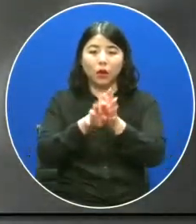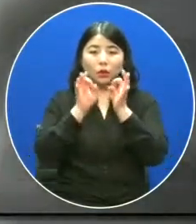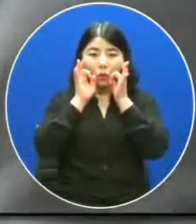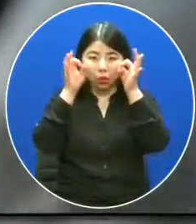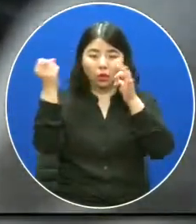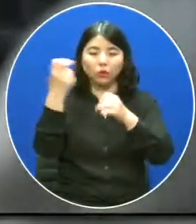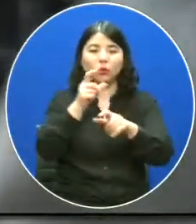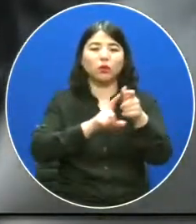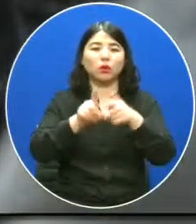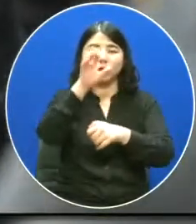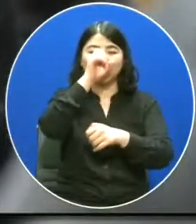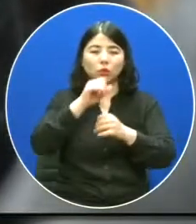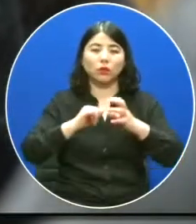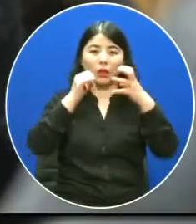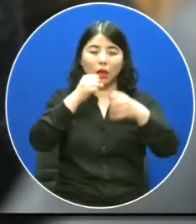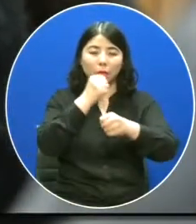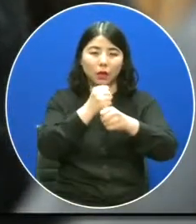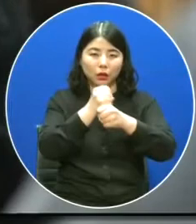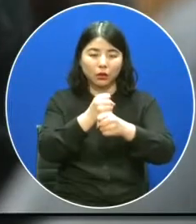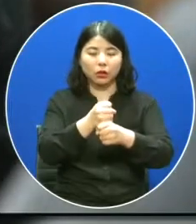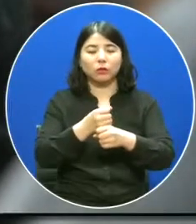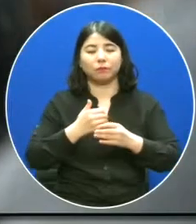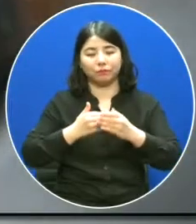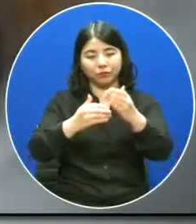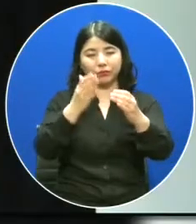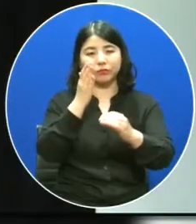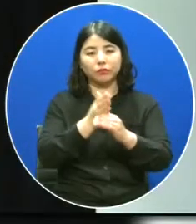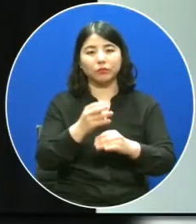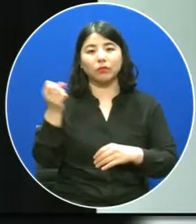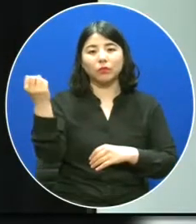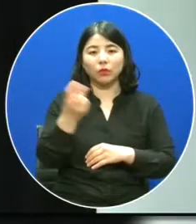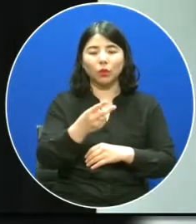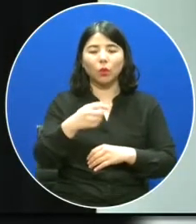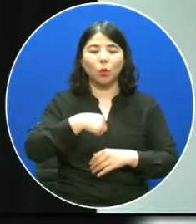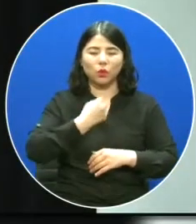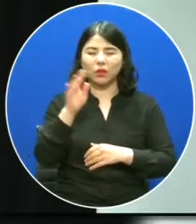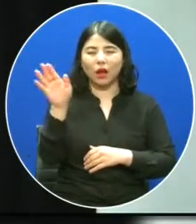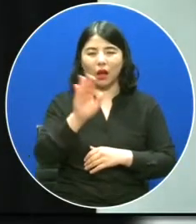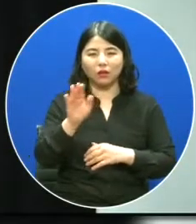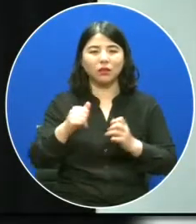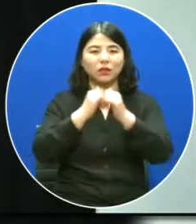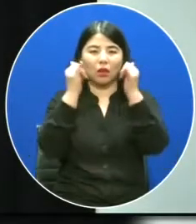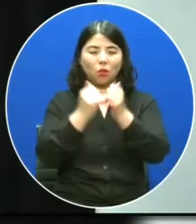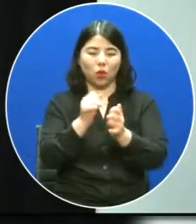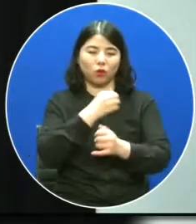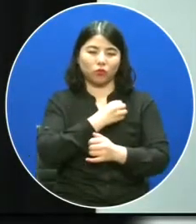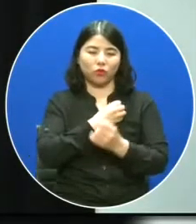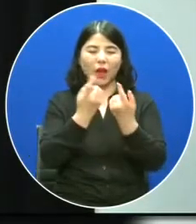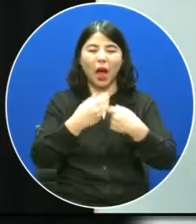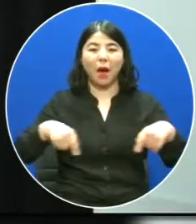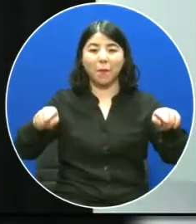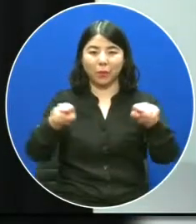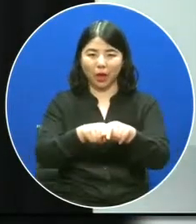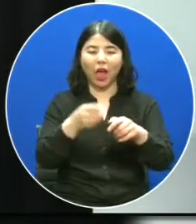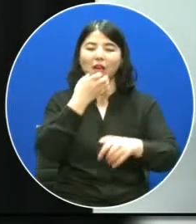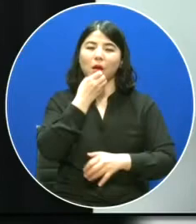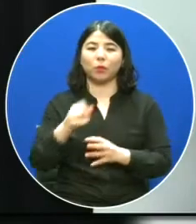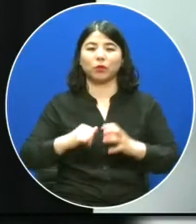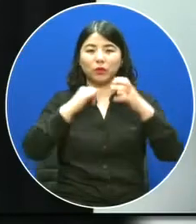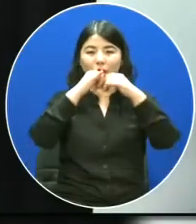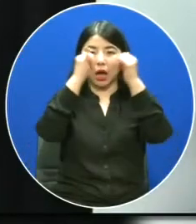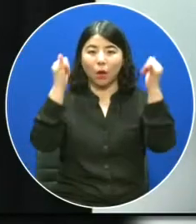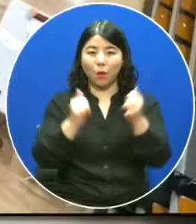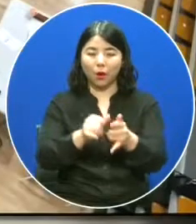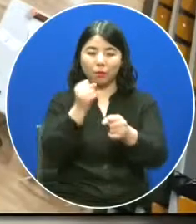노력하면서 더 좋은 세상을 만들고 가꾸어 나가는 것, 그리고 혼자가 아닌 사회 구성원이 함께 행복한 사회를